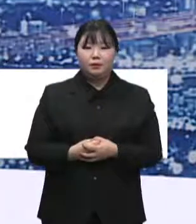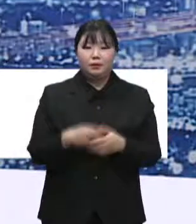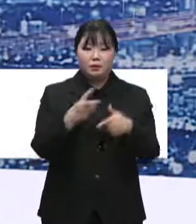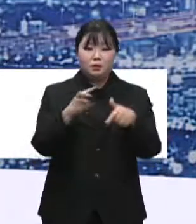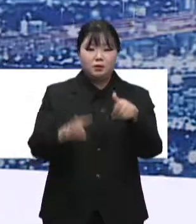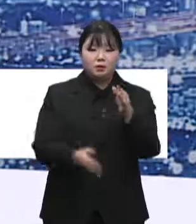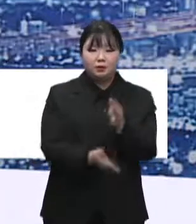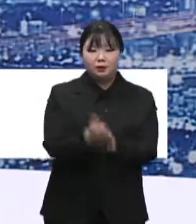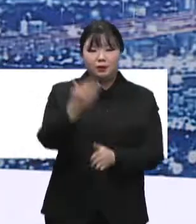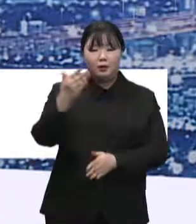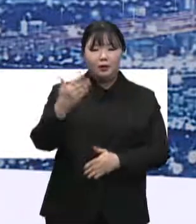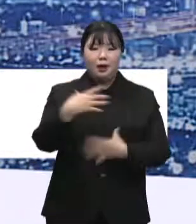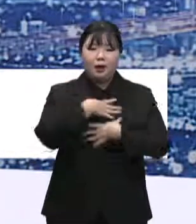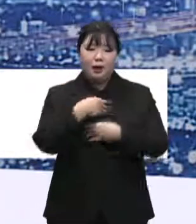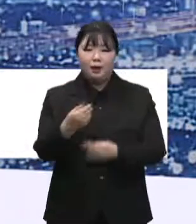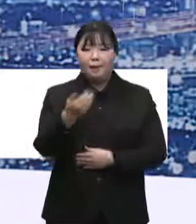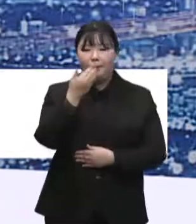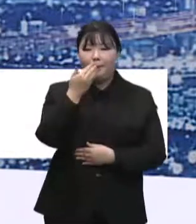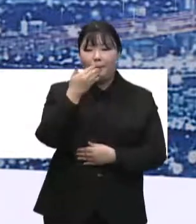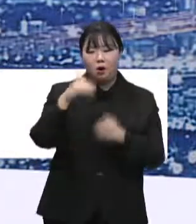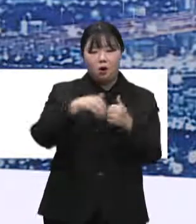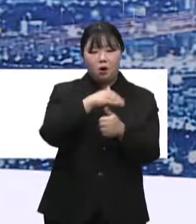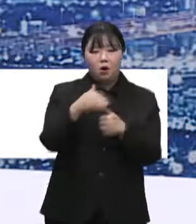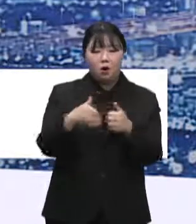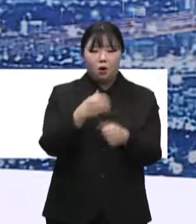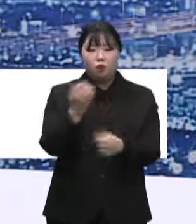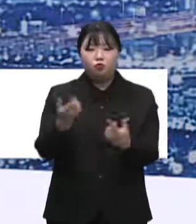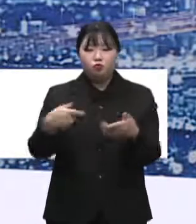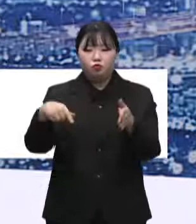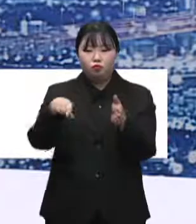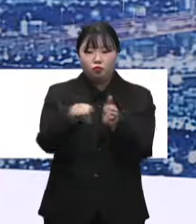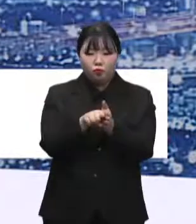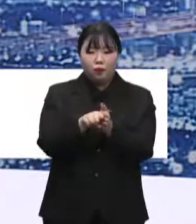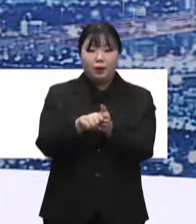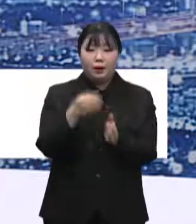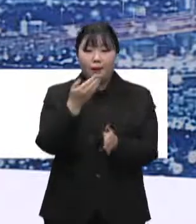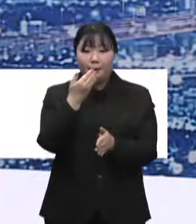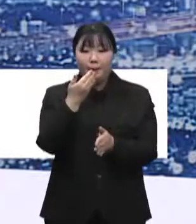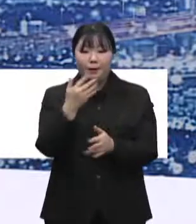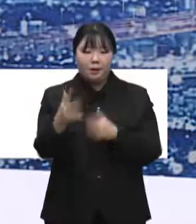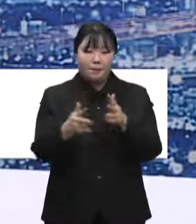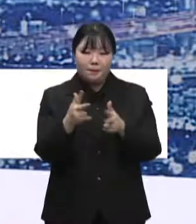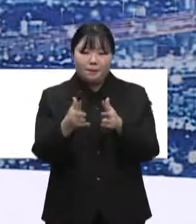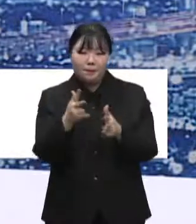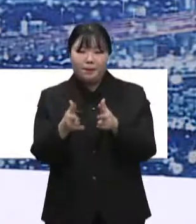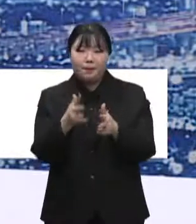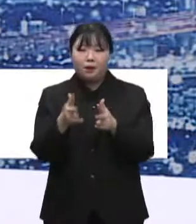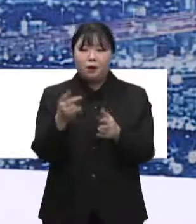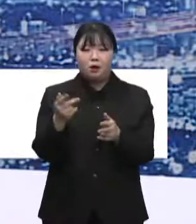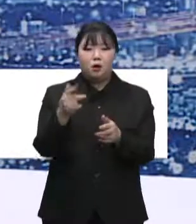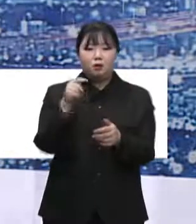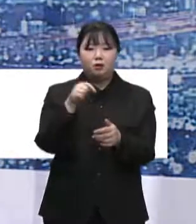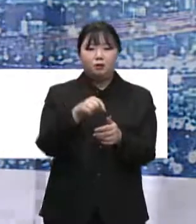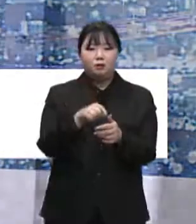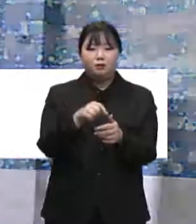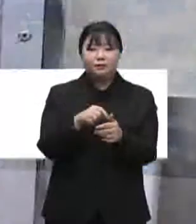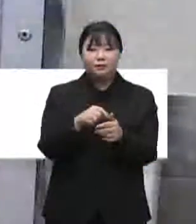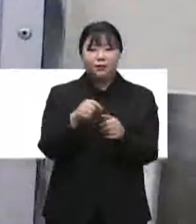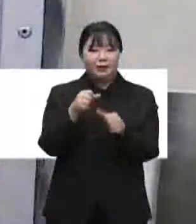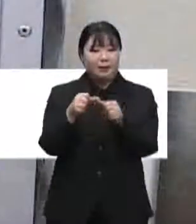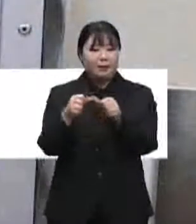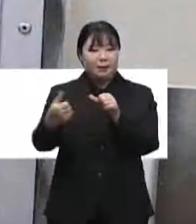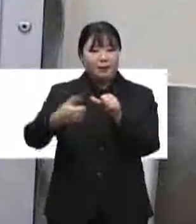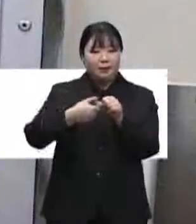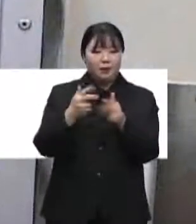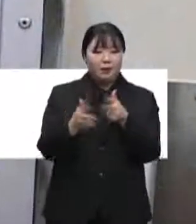인천시가 시민들의 안전한 먹거리 환경을 만들기 위해 식품 제조 가공업소들을 대상으로 1:1 멘토링 사업을 시행합니다.